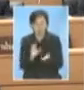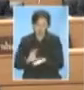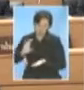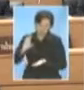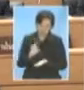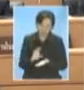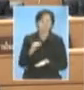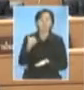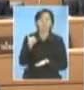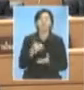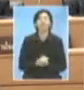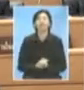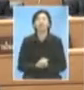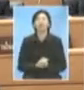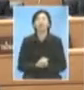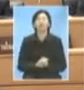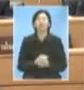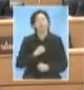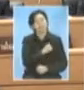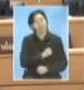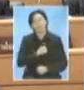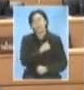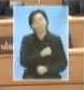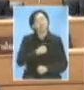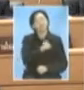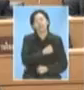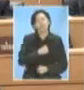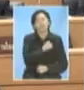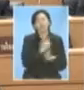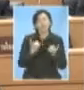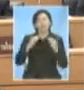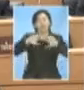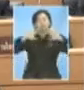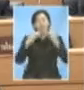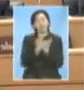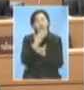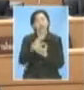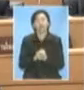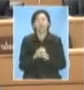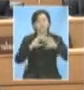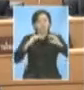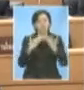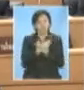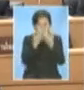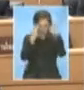ำลังแต่เป็นที่น่าเสียใจเหลือเกินว่าหลังจากที่เปลี่ยนรัฐบาลมาเป็นรัฐบาลของท่านน